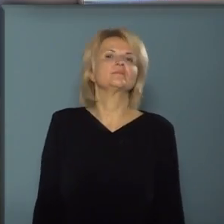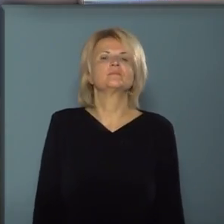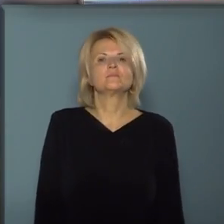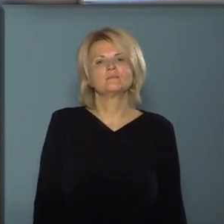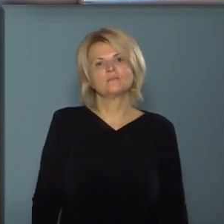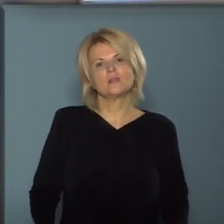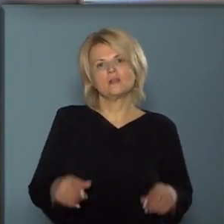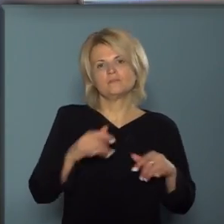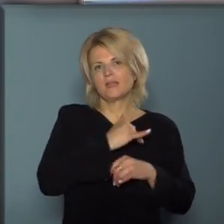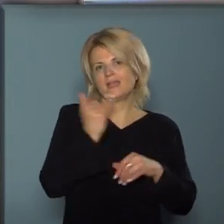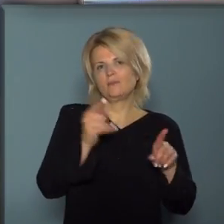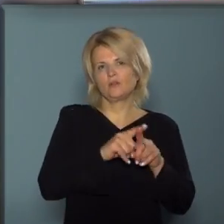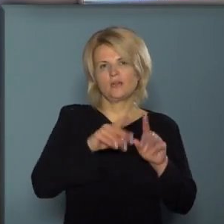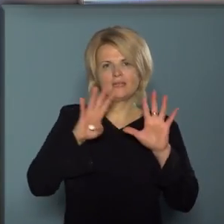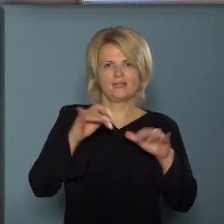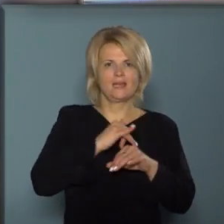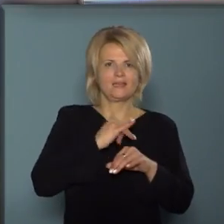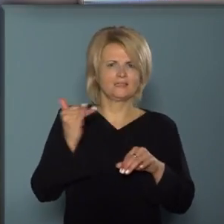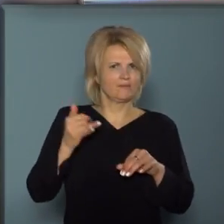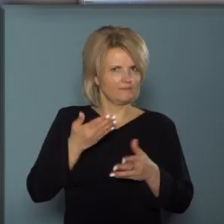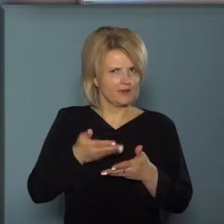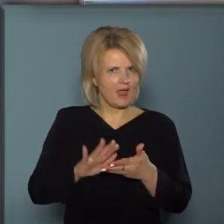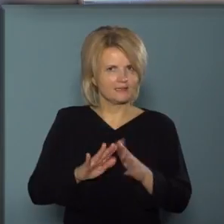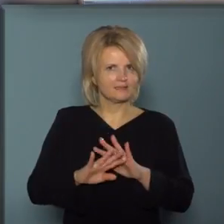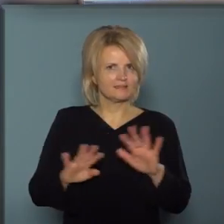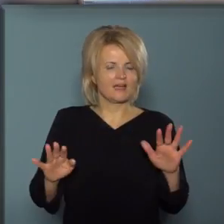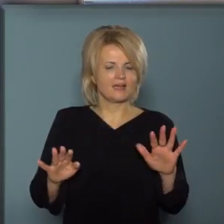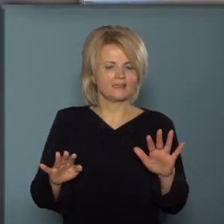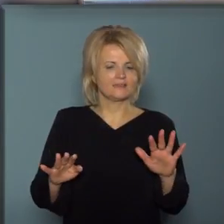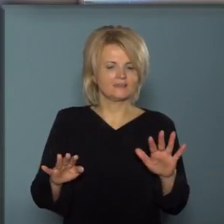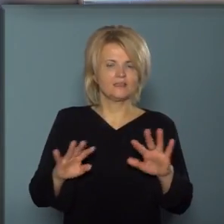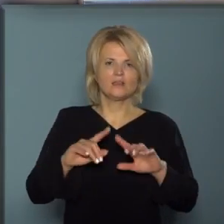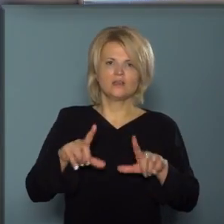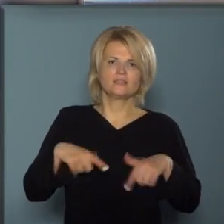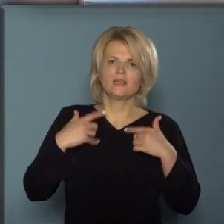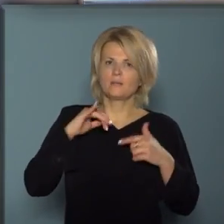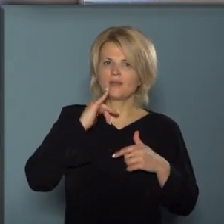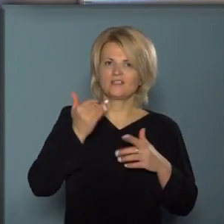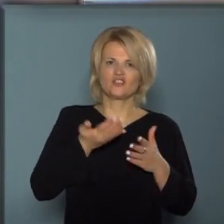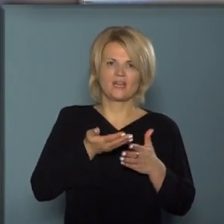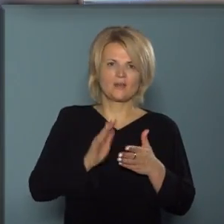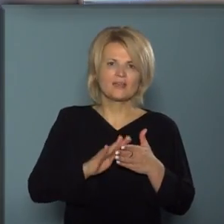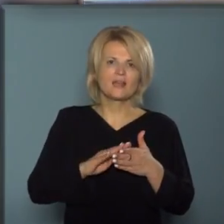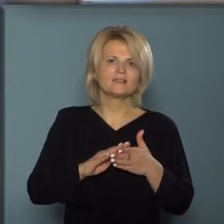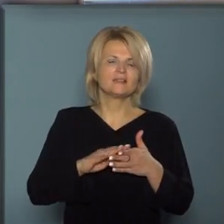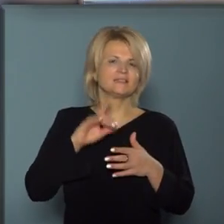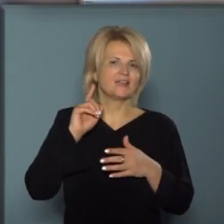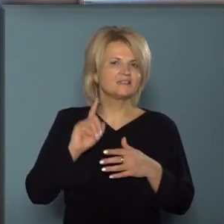év. Körülbelül. Volt. Ez egyébként ennek van valami jelentősége, vagy ez csak véletlen? Én azt gondolom, hogy az életben nincsenek véletlenek, de